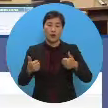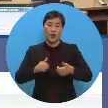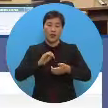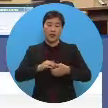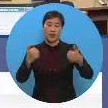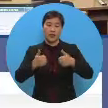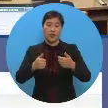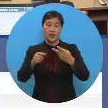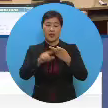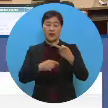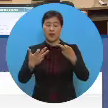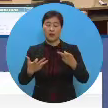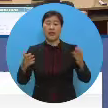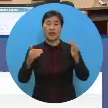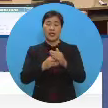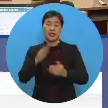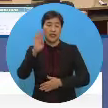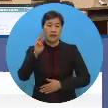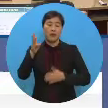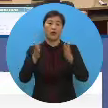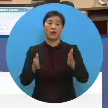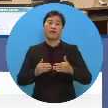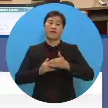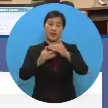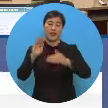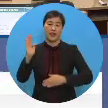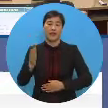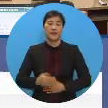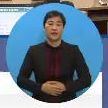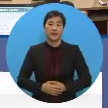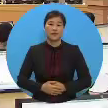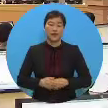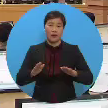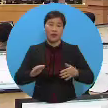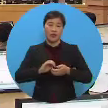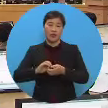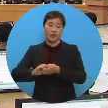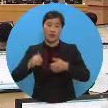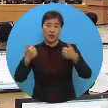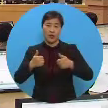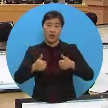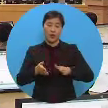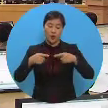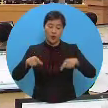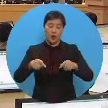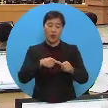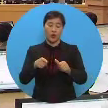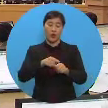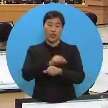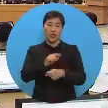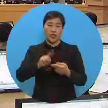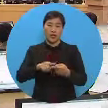제327회 전라남도의회 정례회가 12월 18일까지 43일 동안 진행됩니다. 이번 정례회는